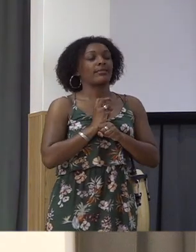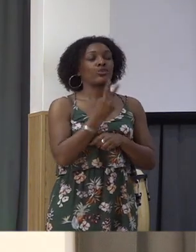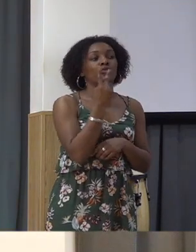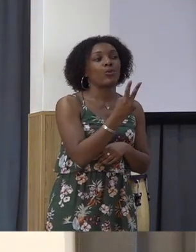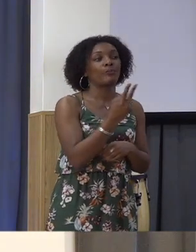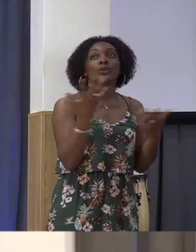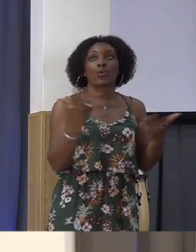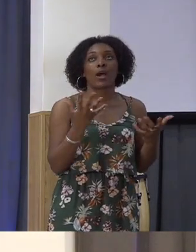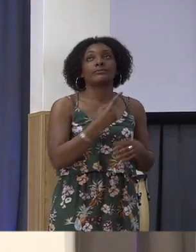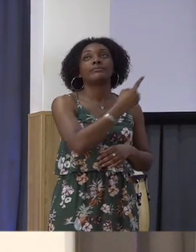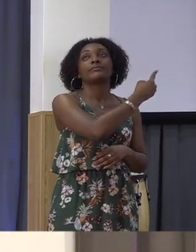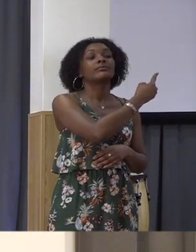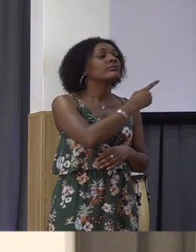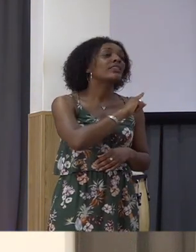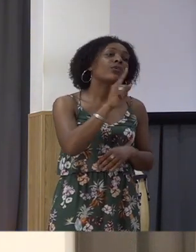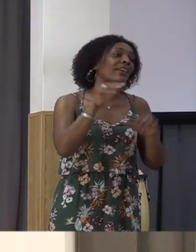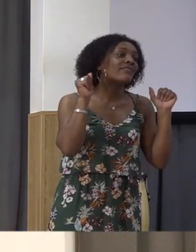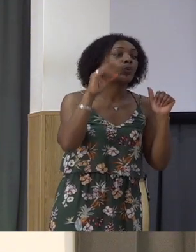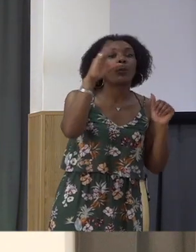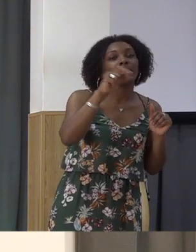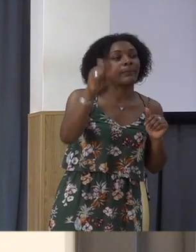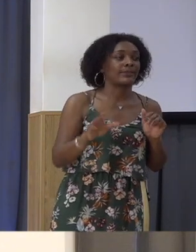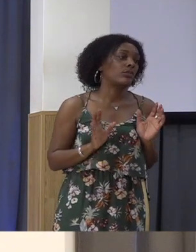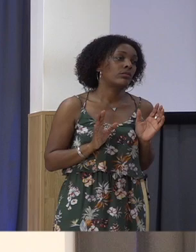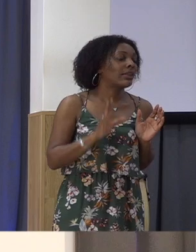c'est que nul ne doit être oublié par la communauté.